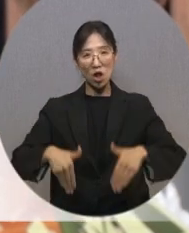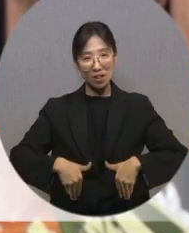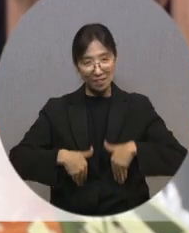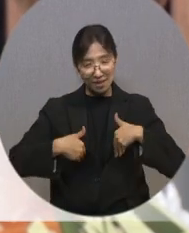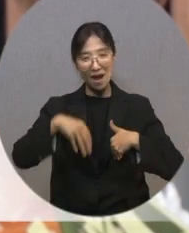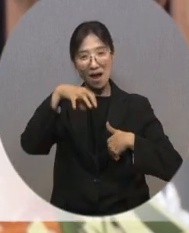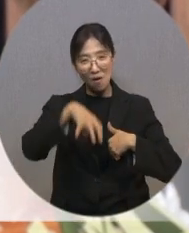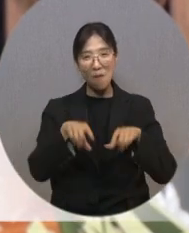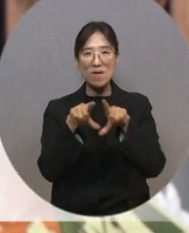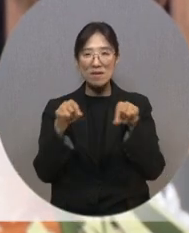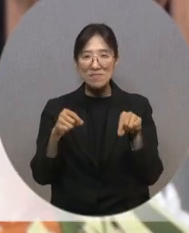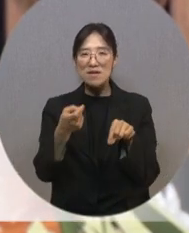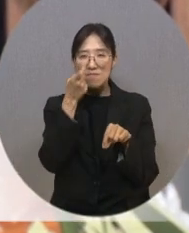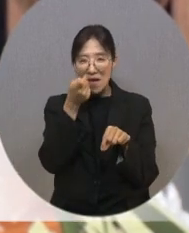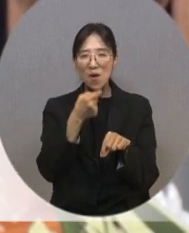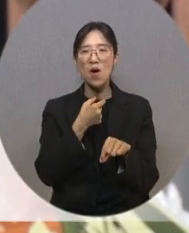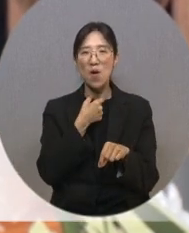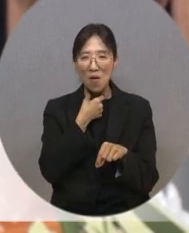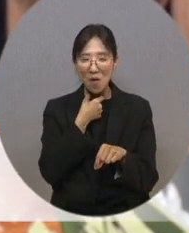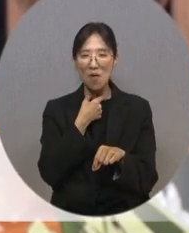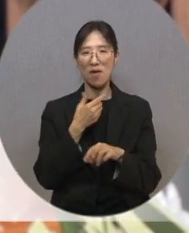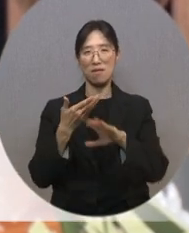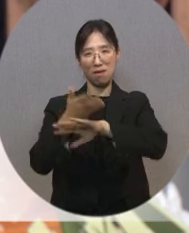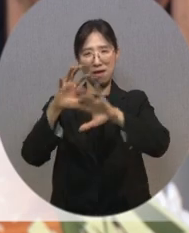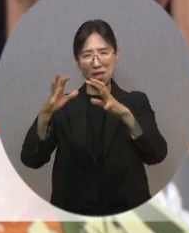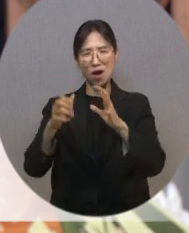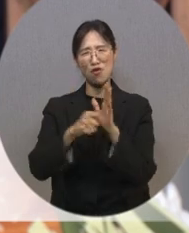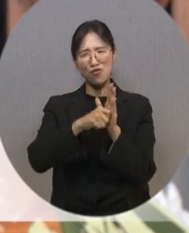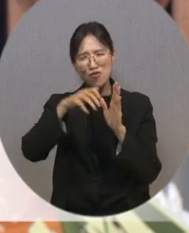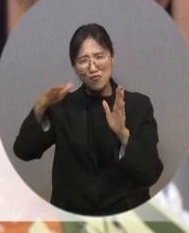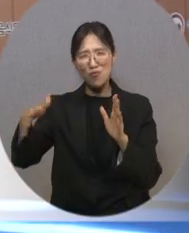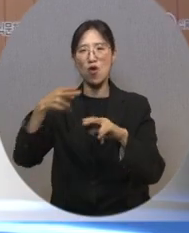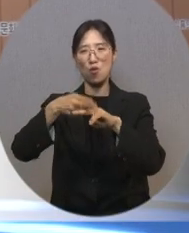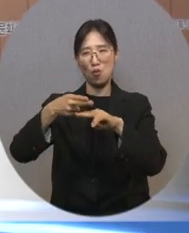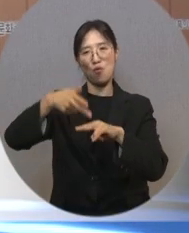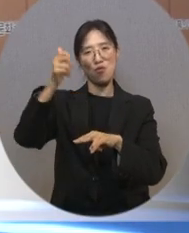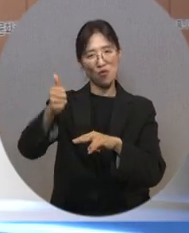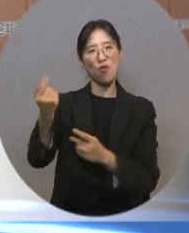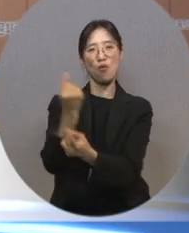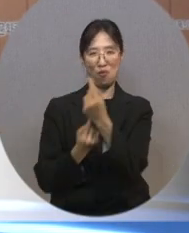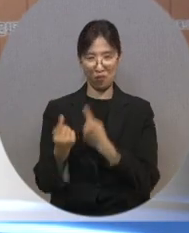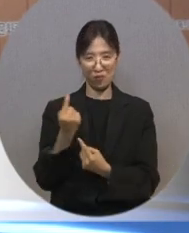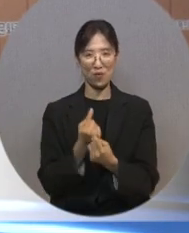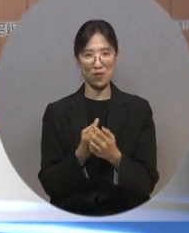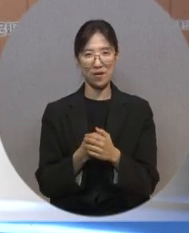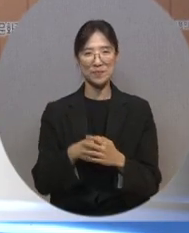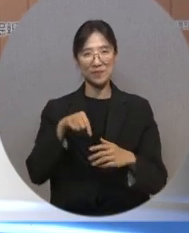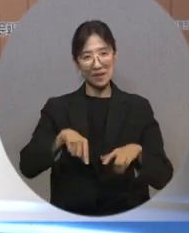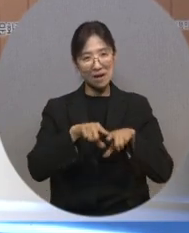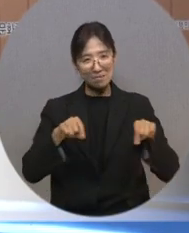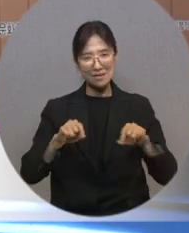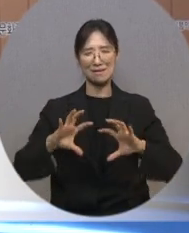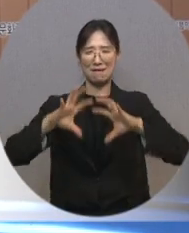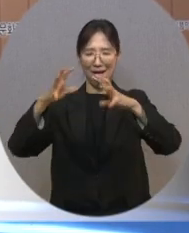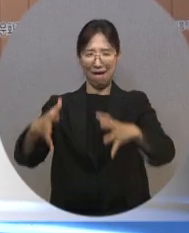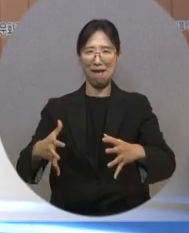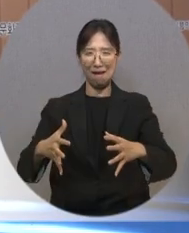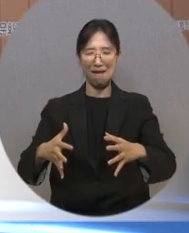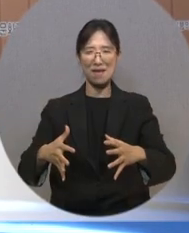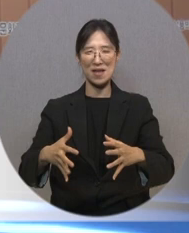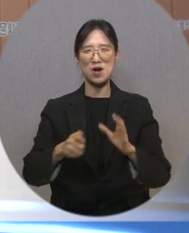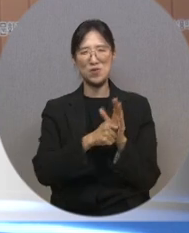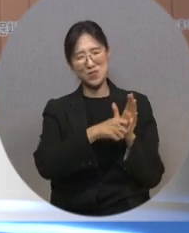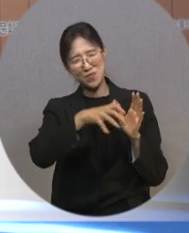음식을 배우기 위해서 해외 유명 셰프들이 찾아오고 있습니다. 남도 음식의 세계적 유산과 명성을